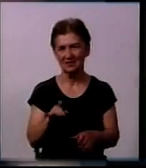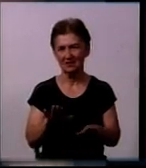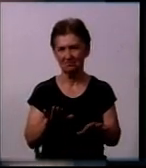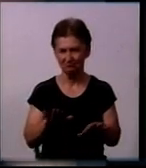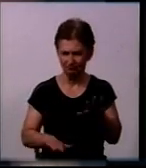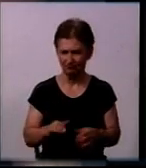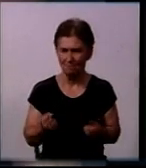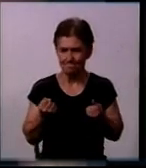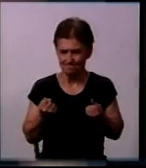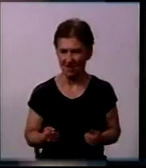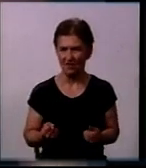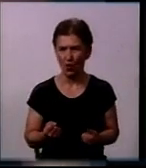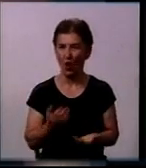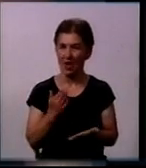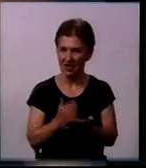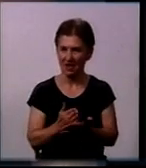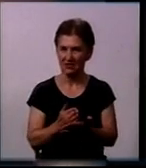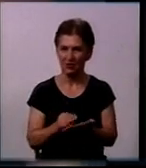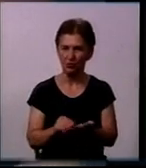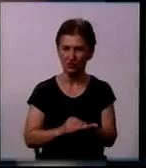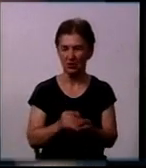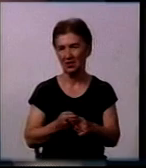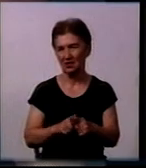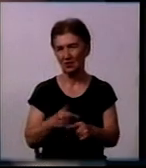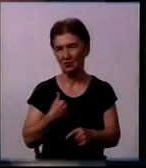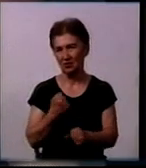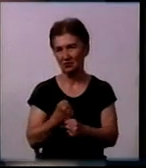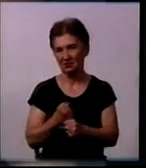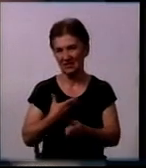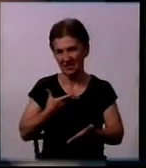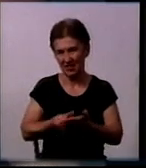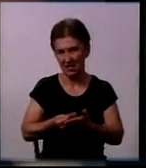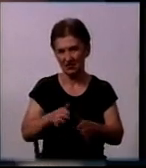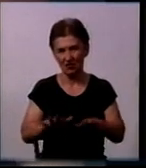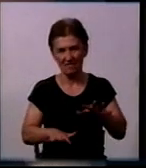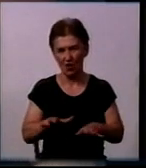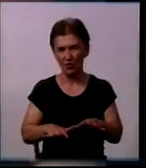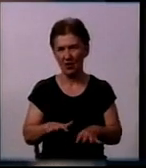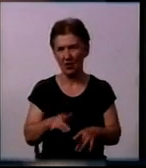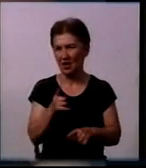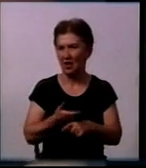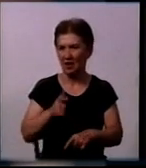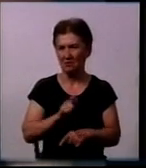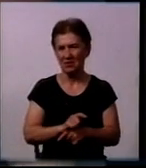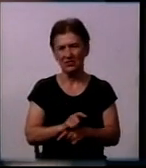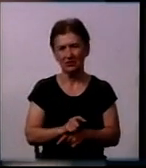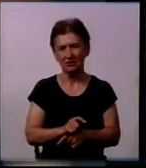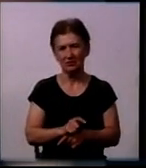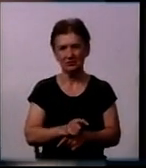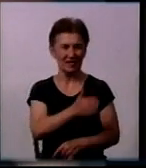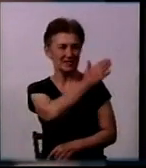але і є вправи, які я роблю з власною вагою. Це більш на